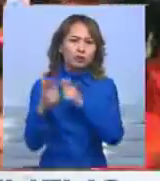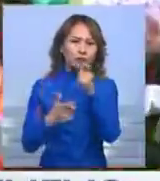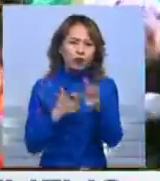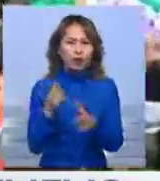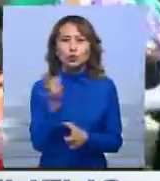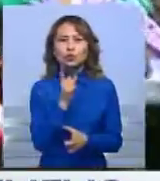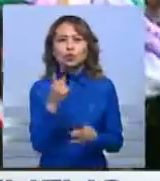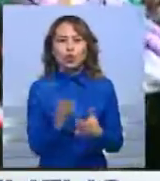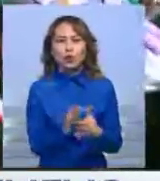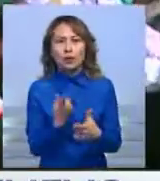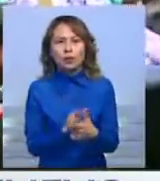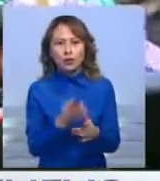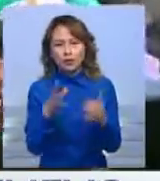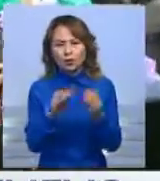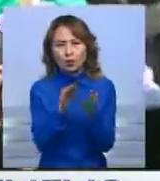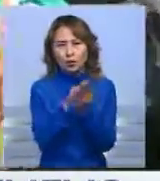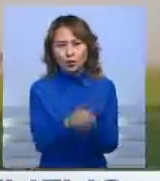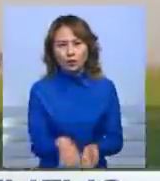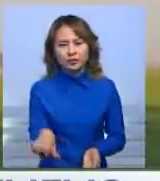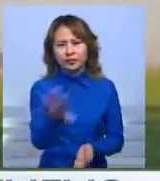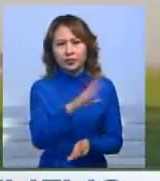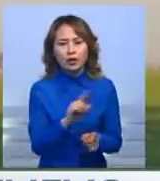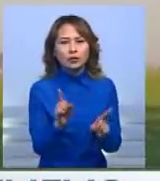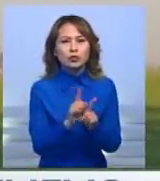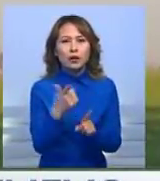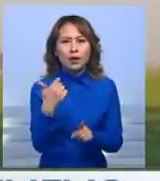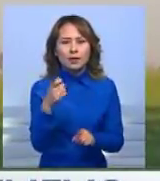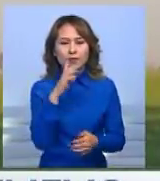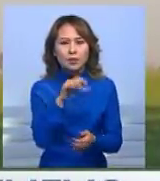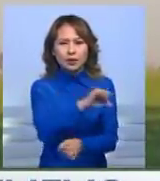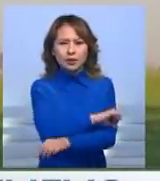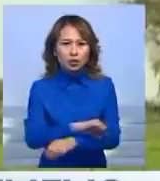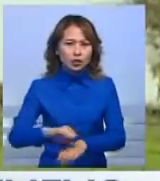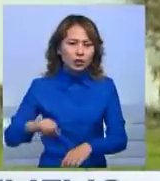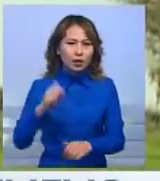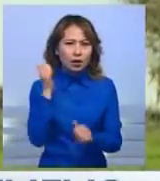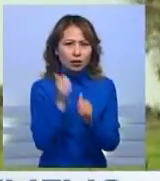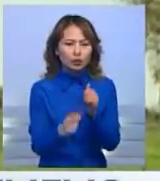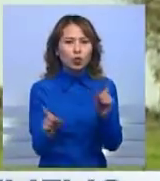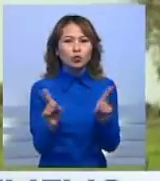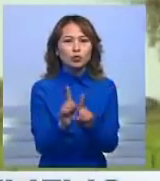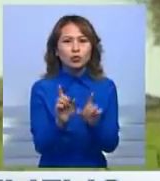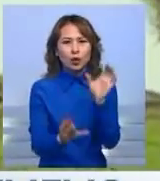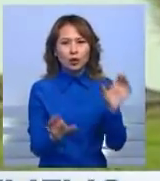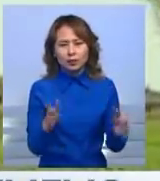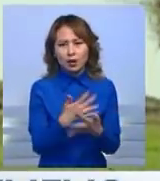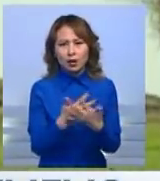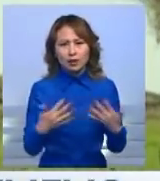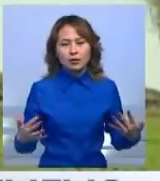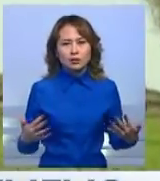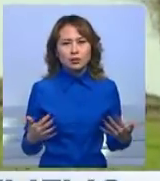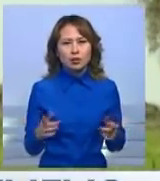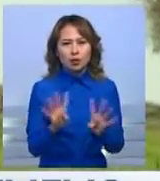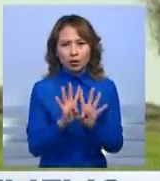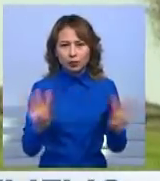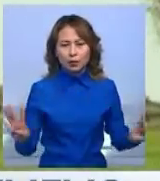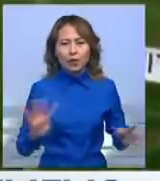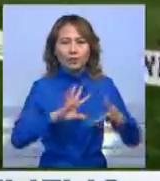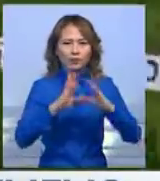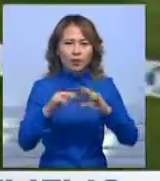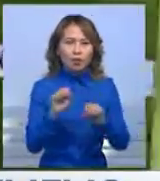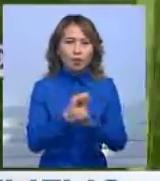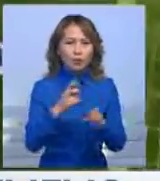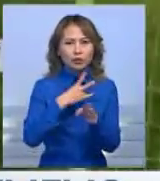Шабуыл құрбандары жер қойына тапсырылған. Газамен шекара маңында темір күмбе жүйесінің батареясы шұғыл қанат жаюда. Осы аудандарда